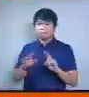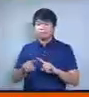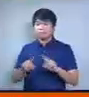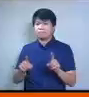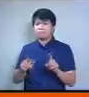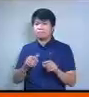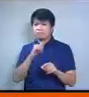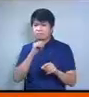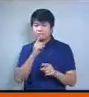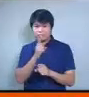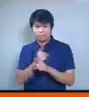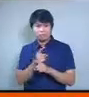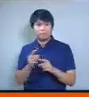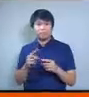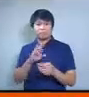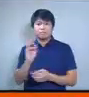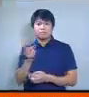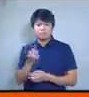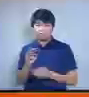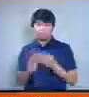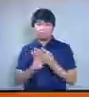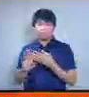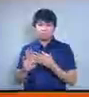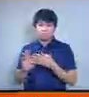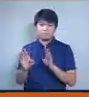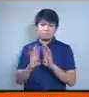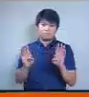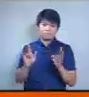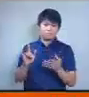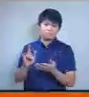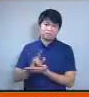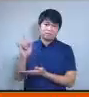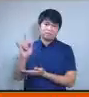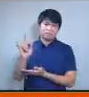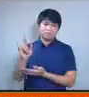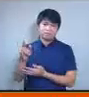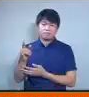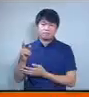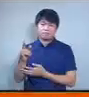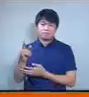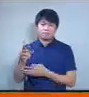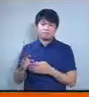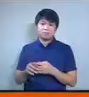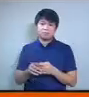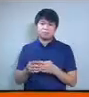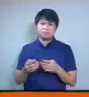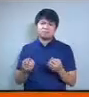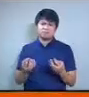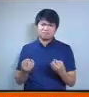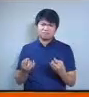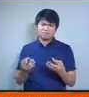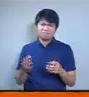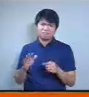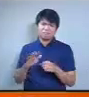sa normal ang schedule ng mga flight. Pag nagbukas ito and the normal scheduled flights resume, medyo punuan din po siya.